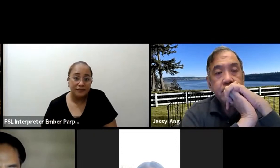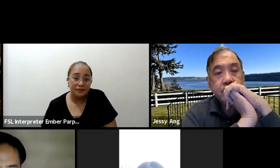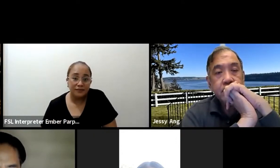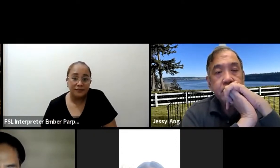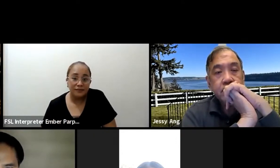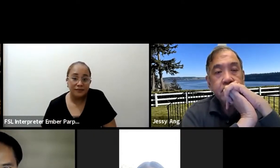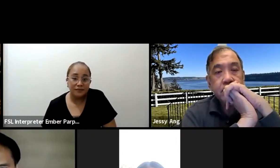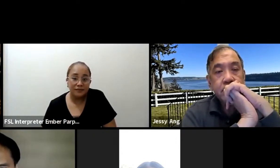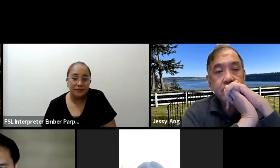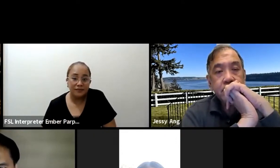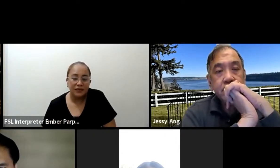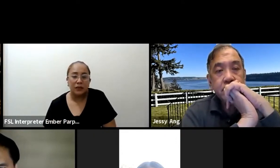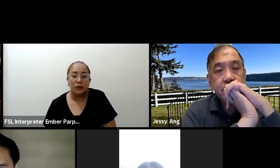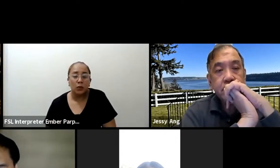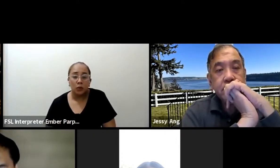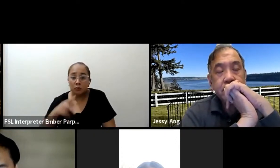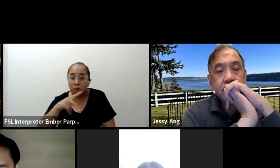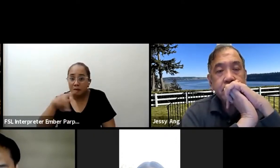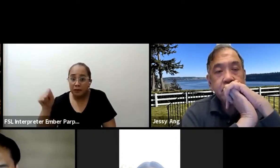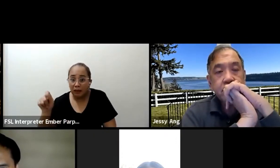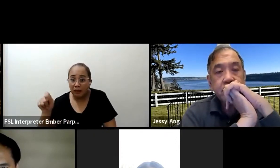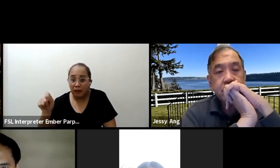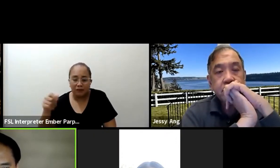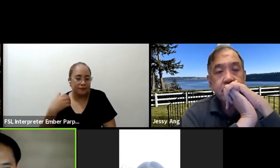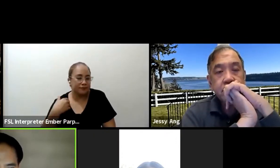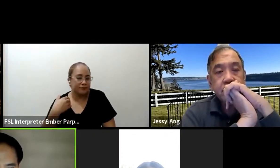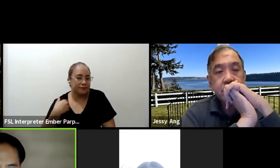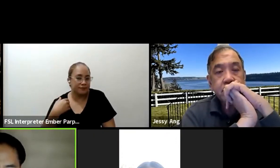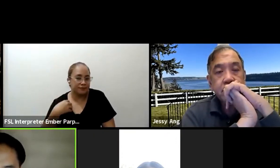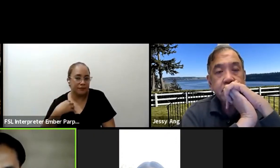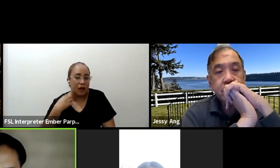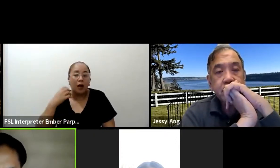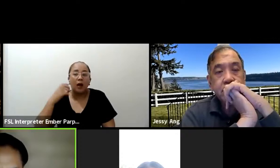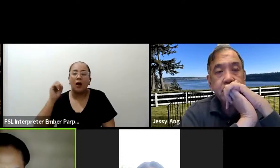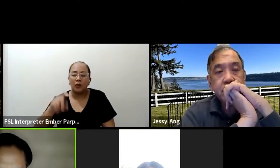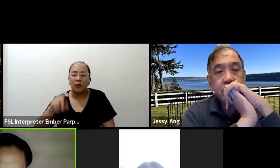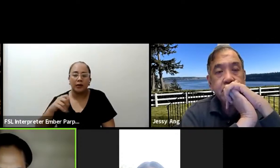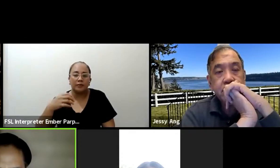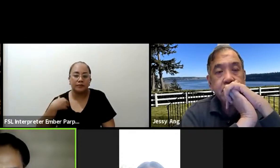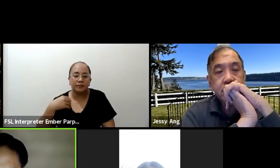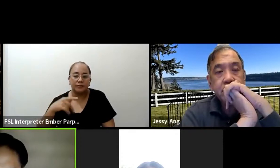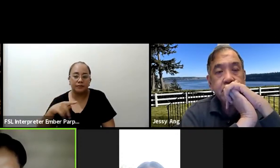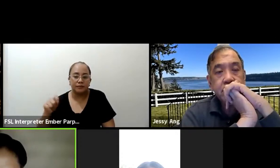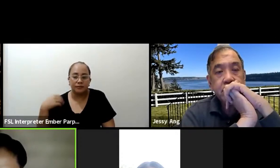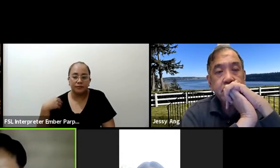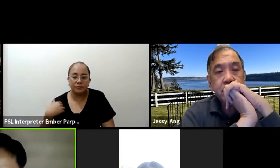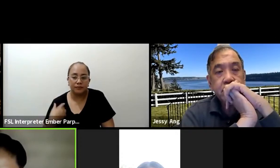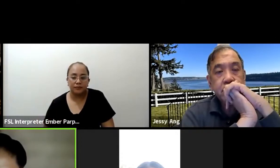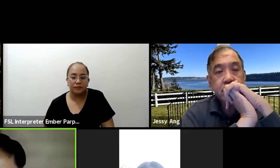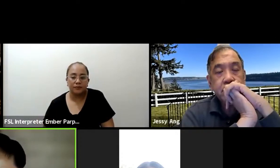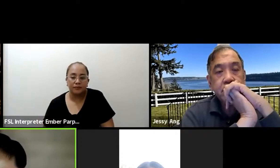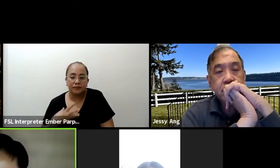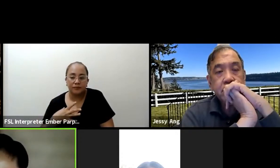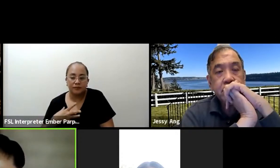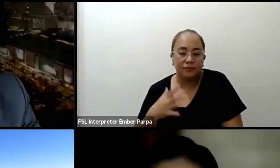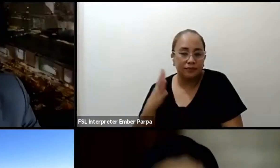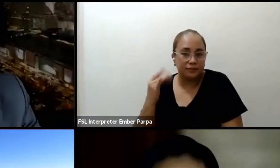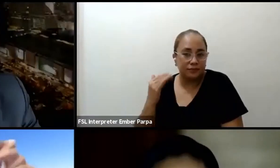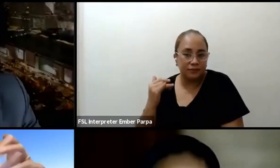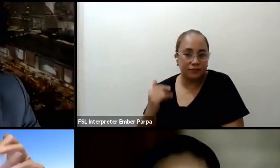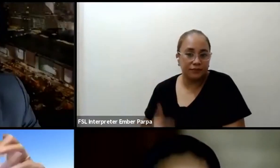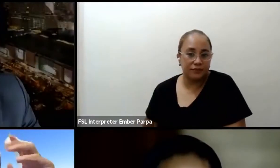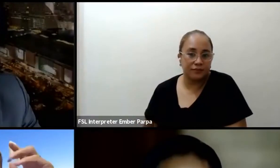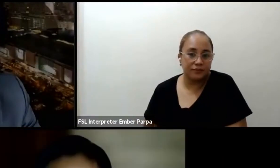Nakita. Yung PowerPoint wala pa. Wala pa PowerPoint. Okay, sandali kasi